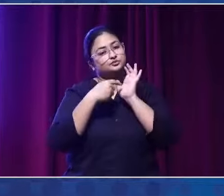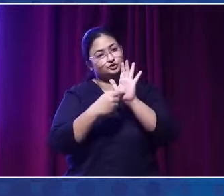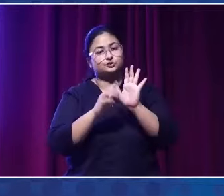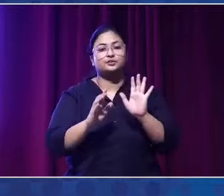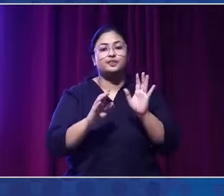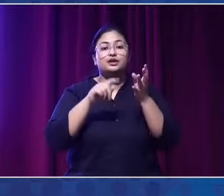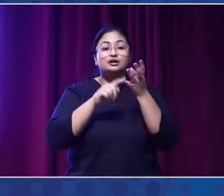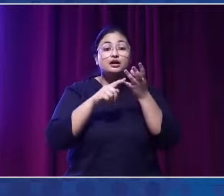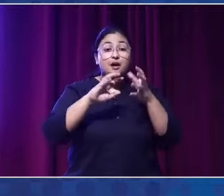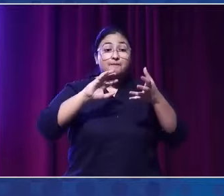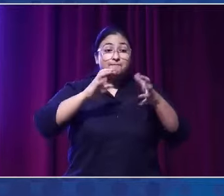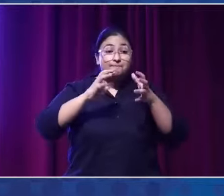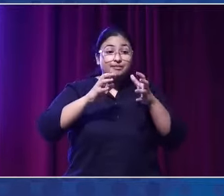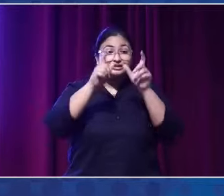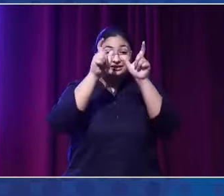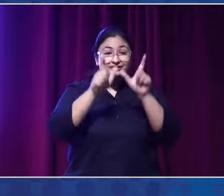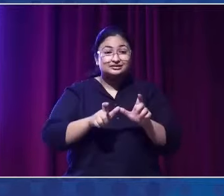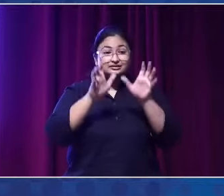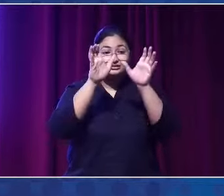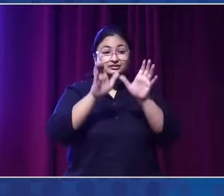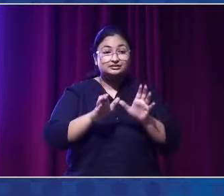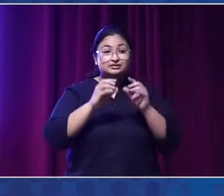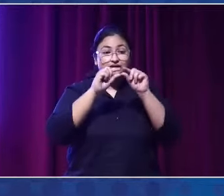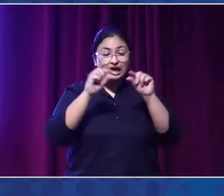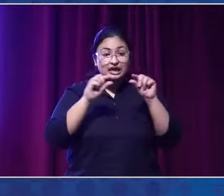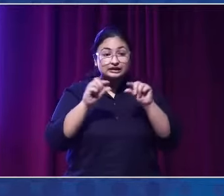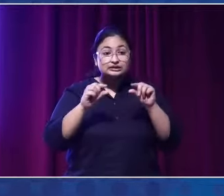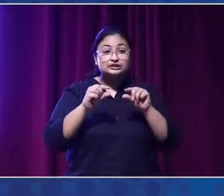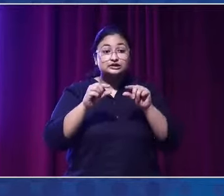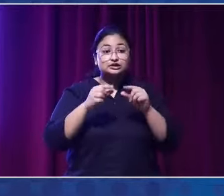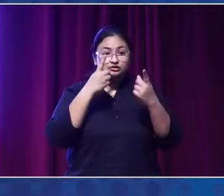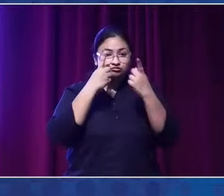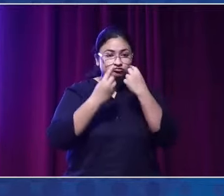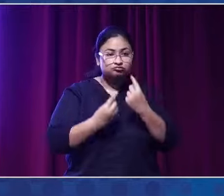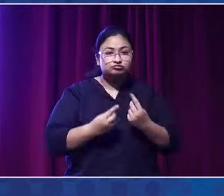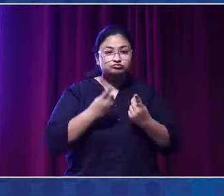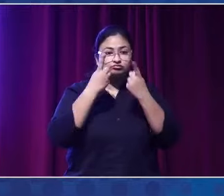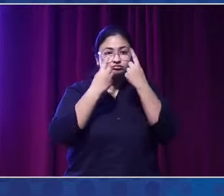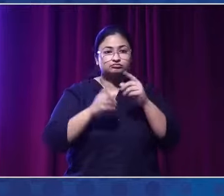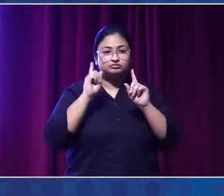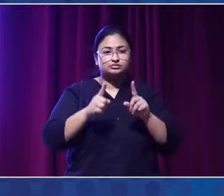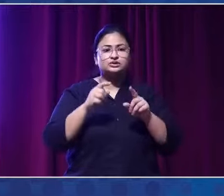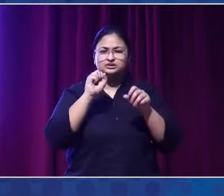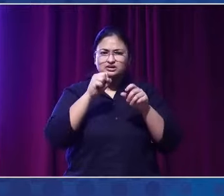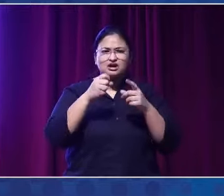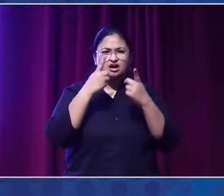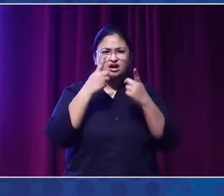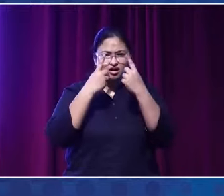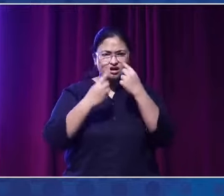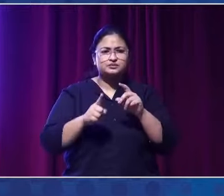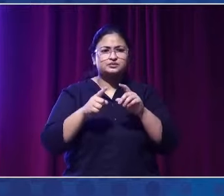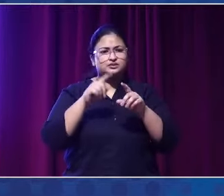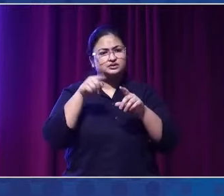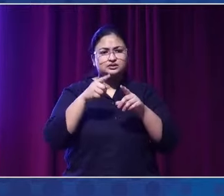मशीन के टैग्स को, ये कल की डिमांड्स हैं, तो स्लिप्स एंड टैग्स को वेरीफाई किया जाना चाहिए, जरूर किया जाना चाहिए।